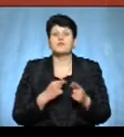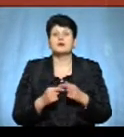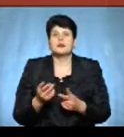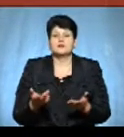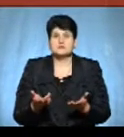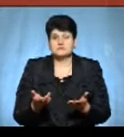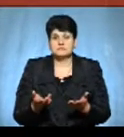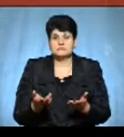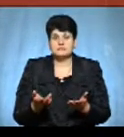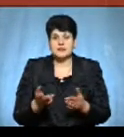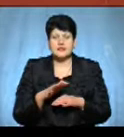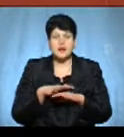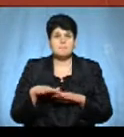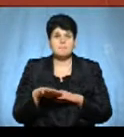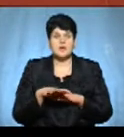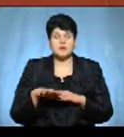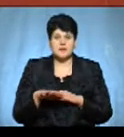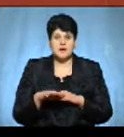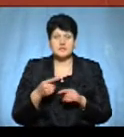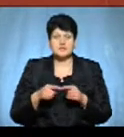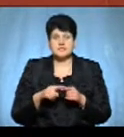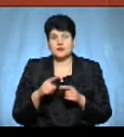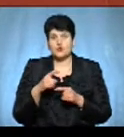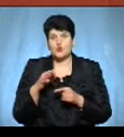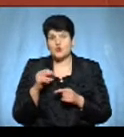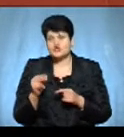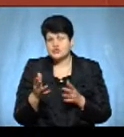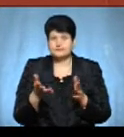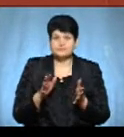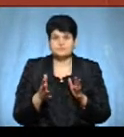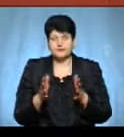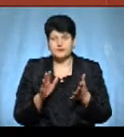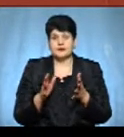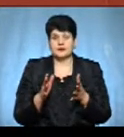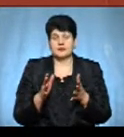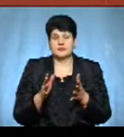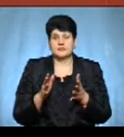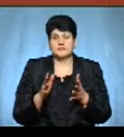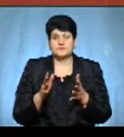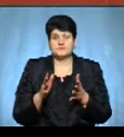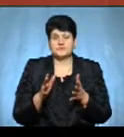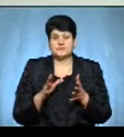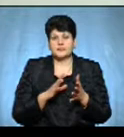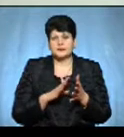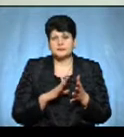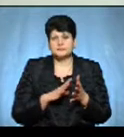повертатися? На Майдані це хоч нас там і світили там певні